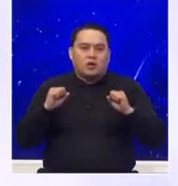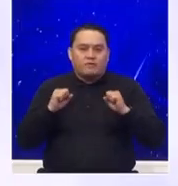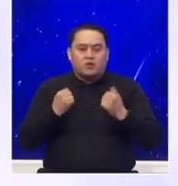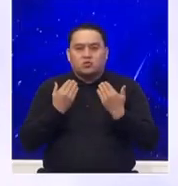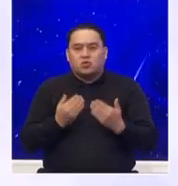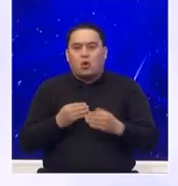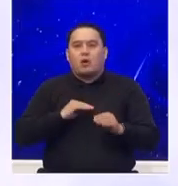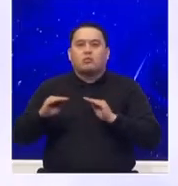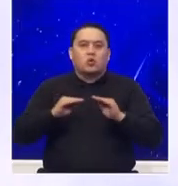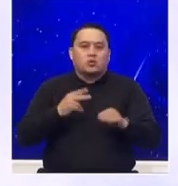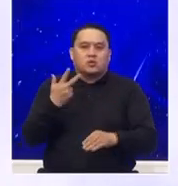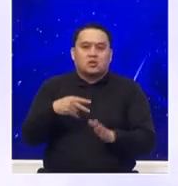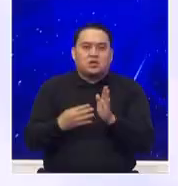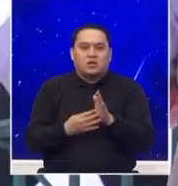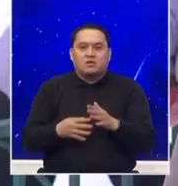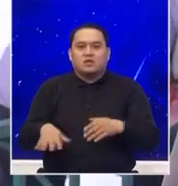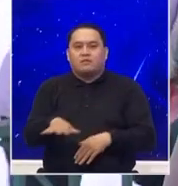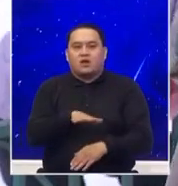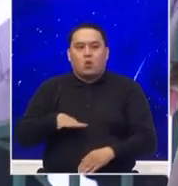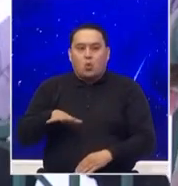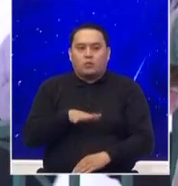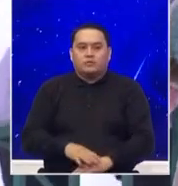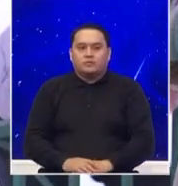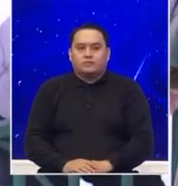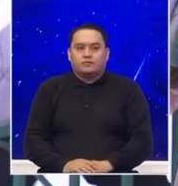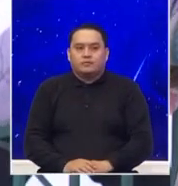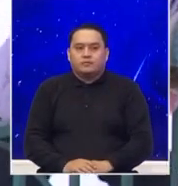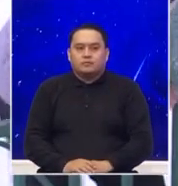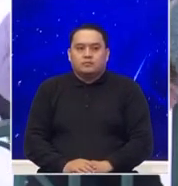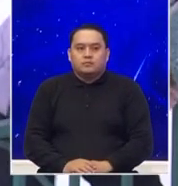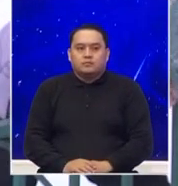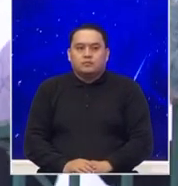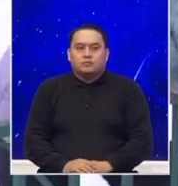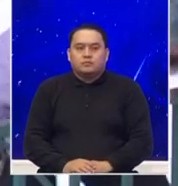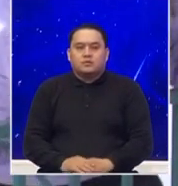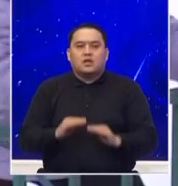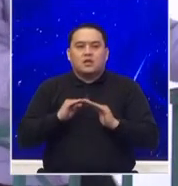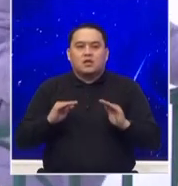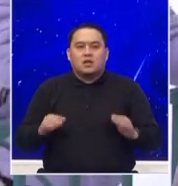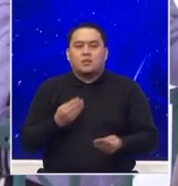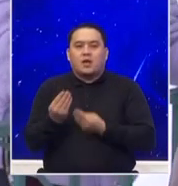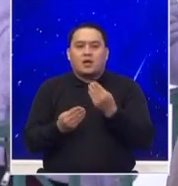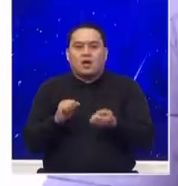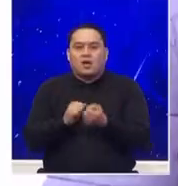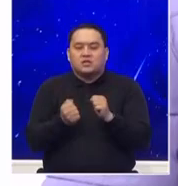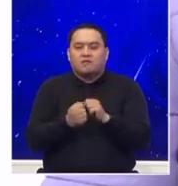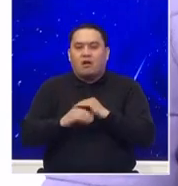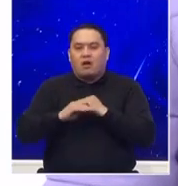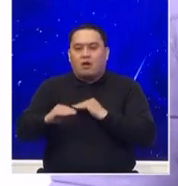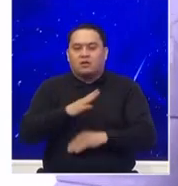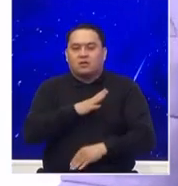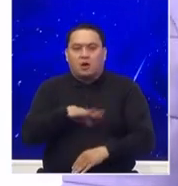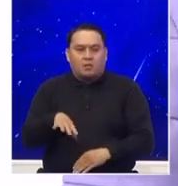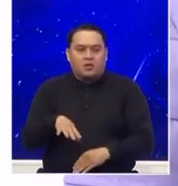времени облагородили 39 дворов. Огромные котельные было, негде было детям играть, асфальта не было. Спасибо